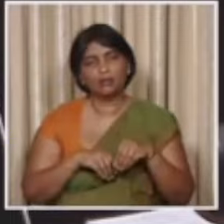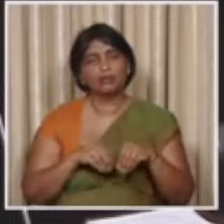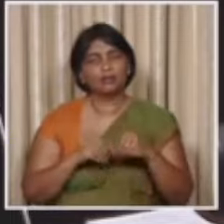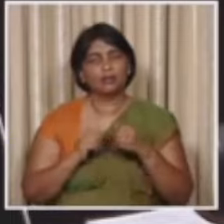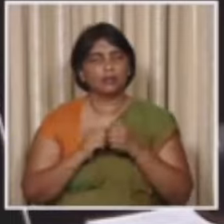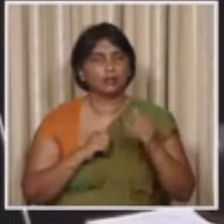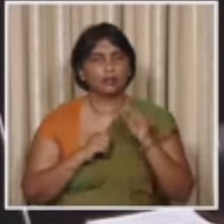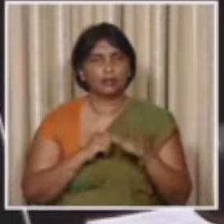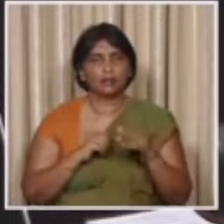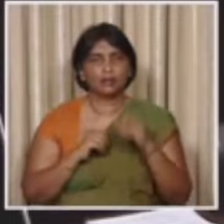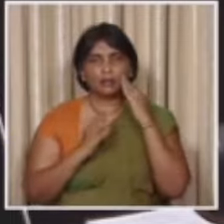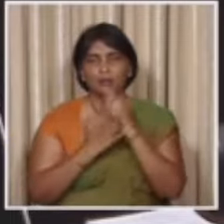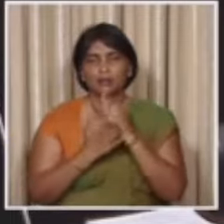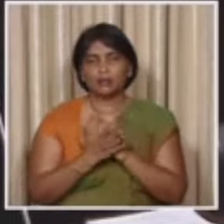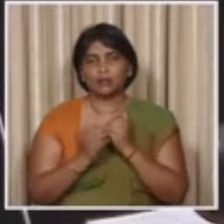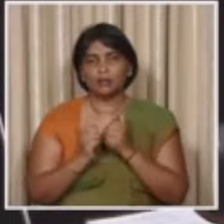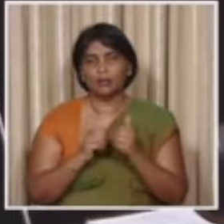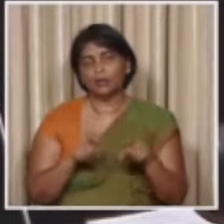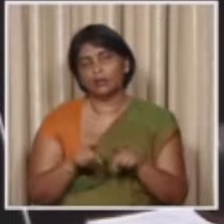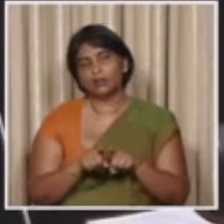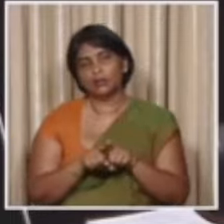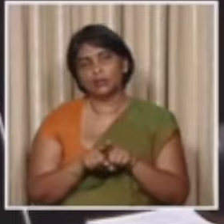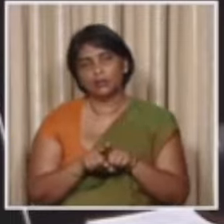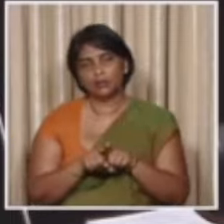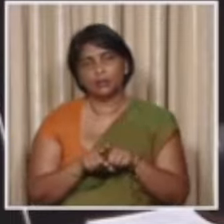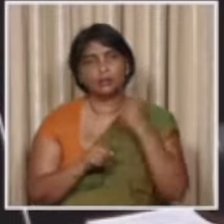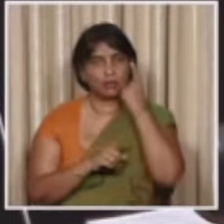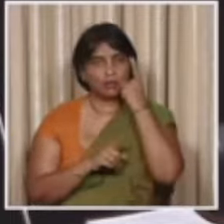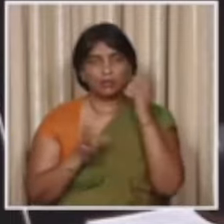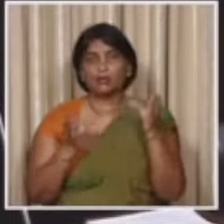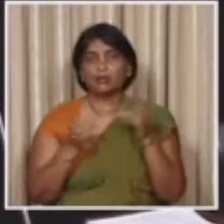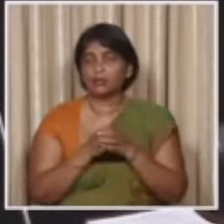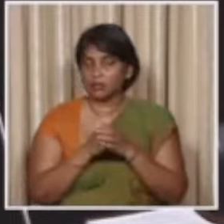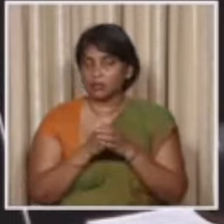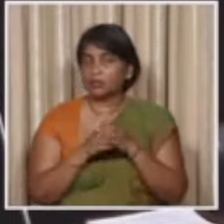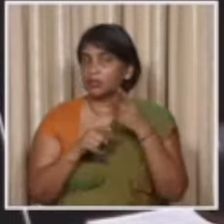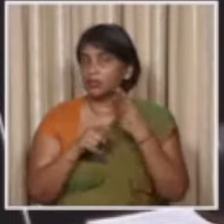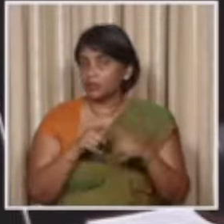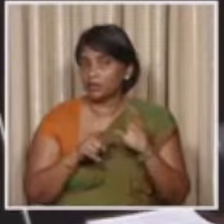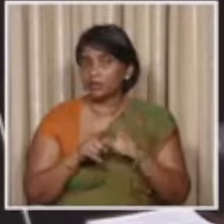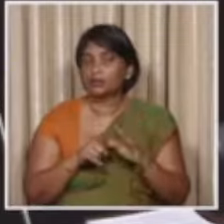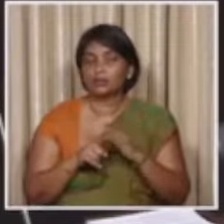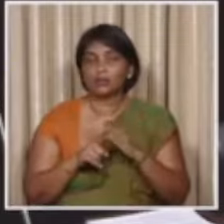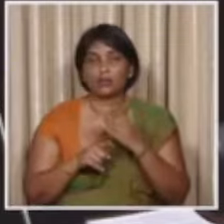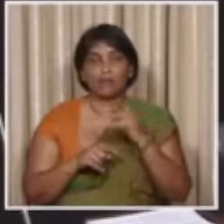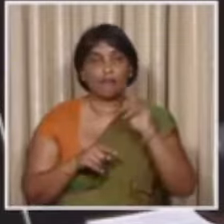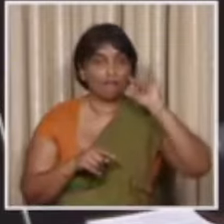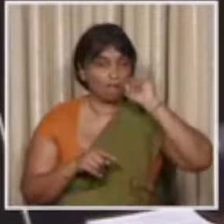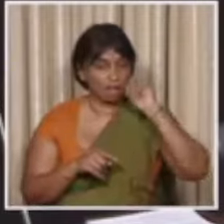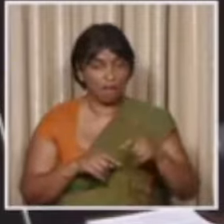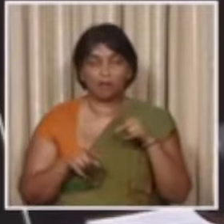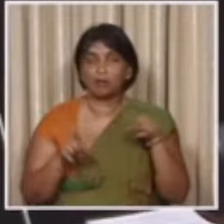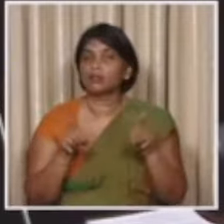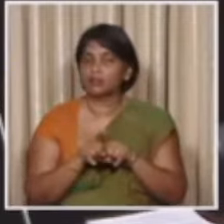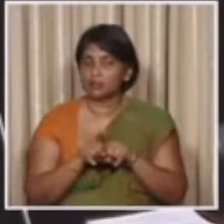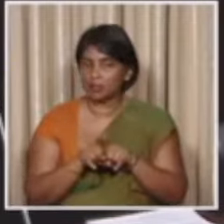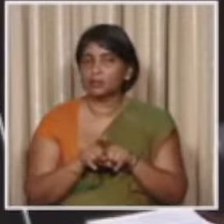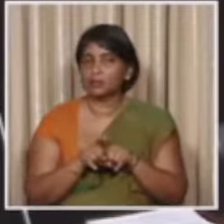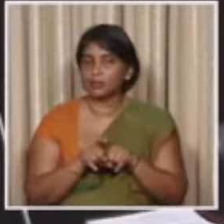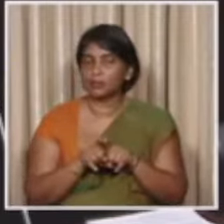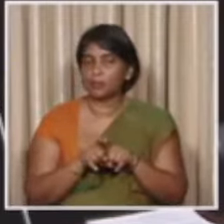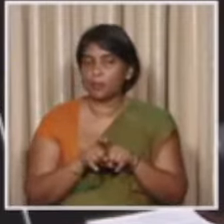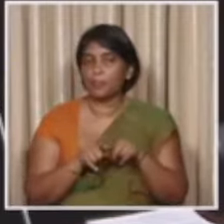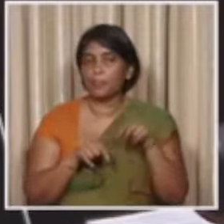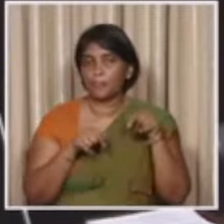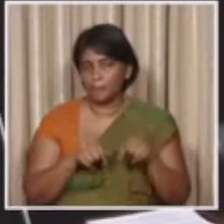ක්‍රියාත්මකයි. ඒ පාතාලයේ මහමොලකරුවෝ විතරක් නෙවෙයි ගෝඩ්ෆාදර්ලත් ඩොන්ලත් ඉන්නවා. ඒ අය